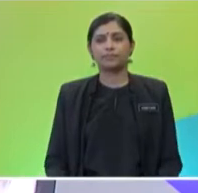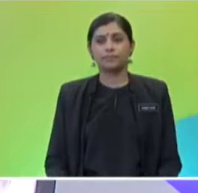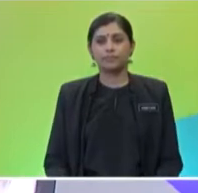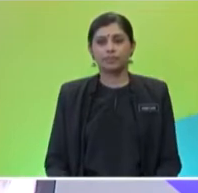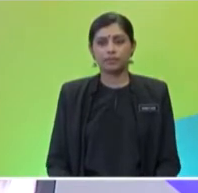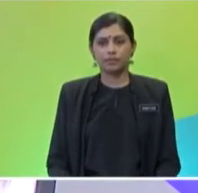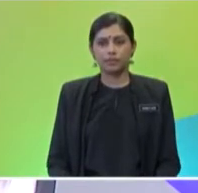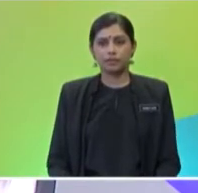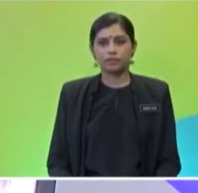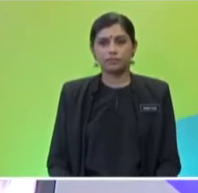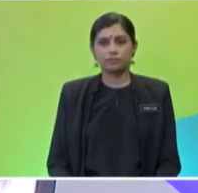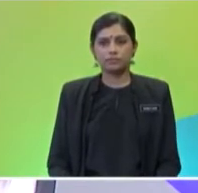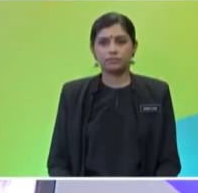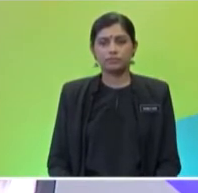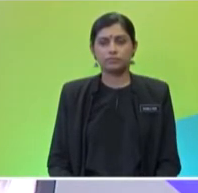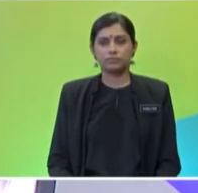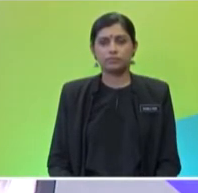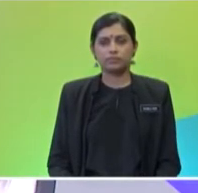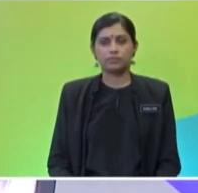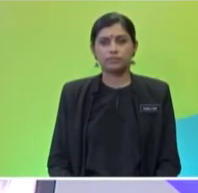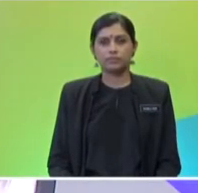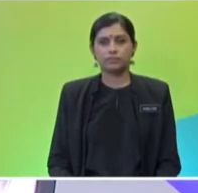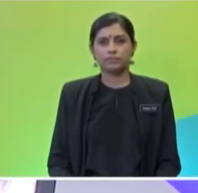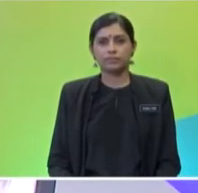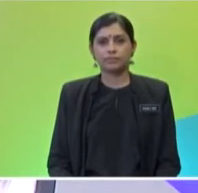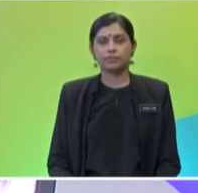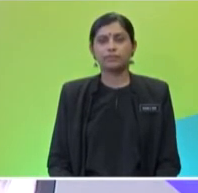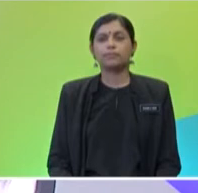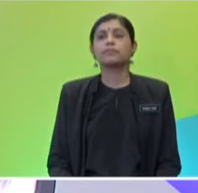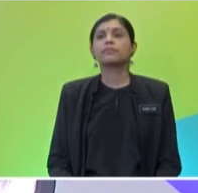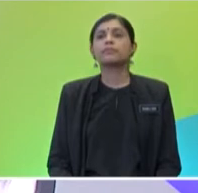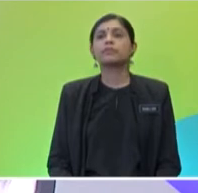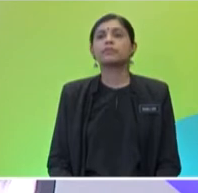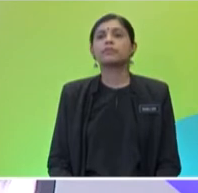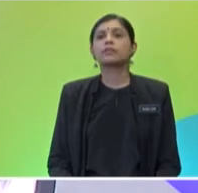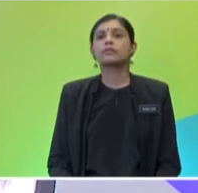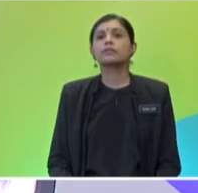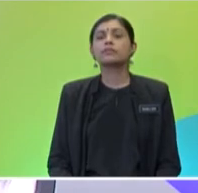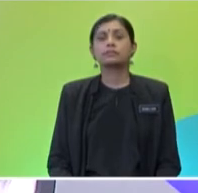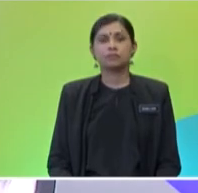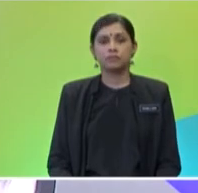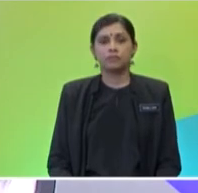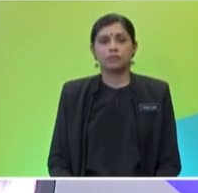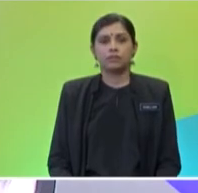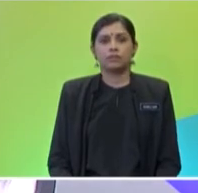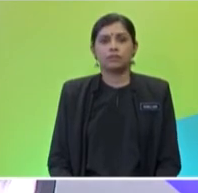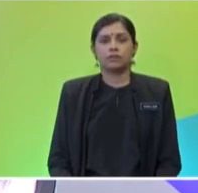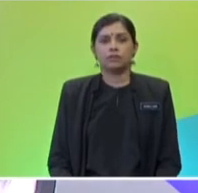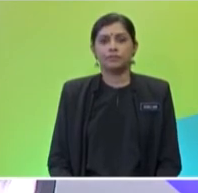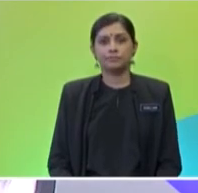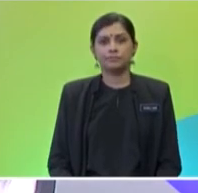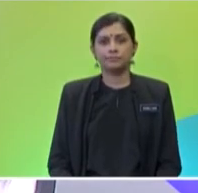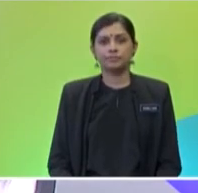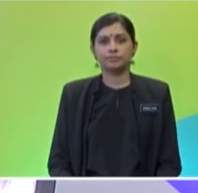melengkapkan tanda bagus. Ganjaran untuk anak-anak murid kita pada hari ini. Jom kita saksikan paparan yang